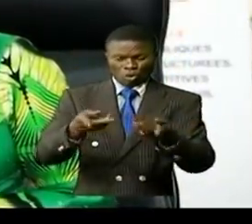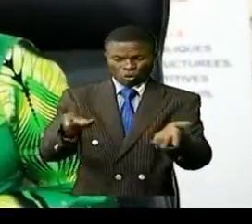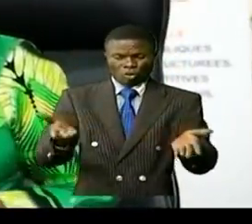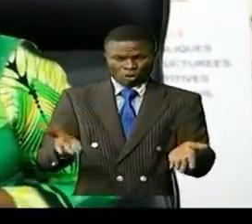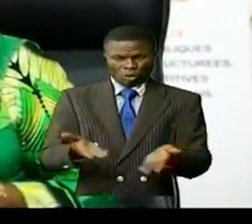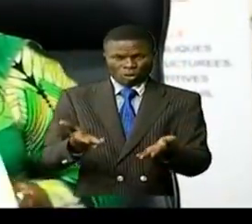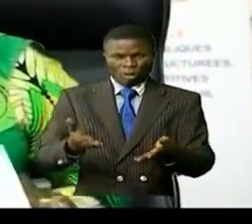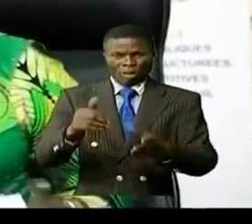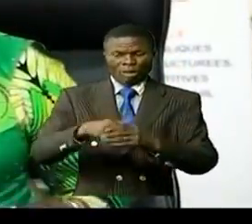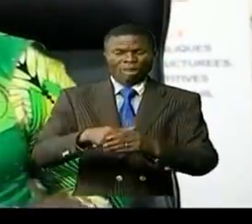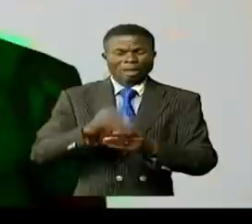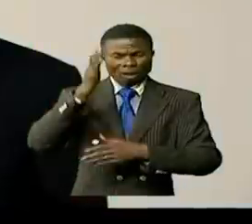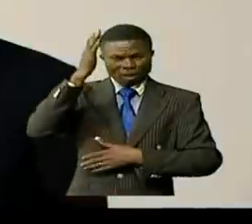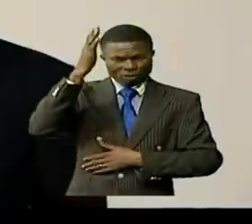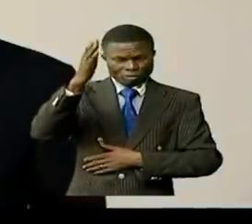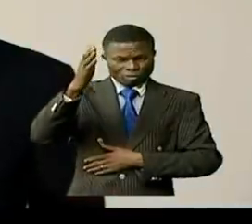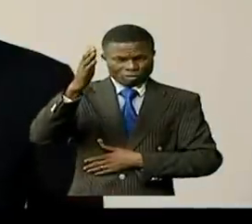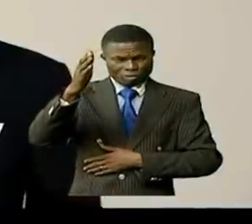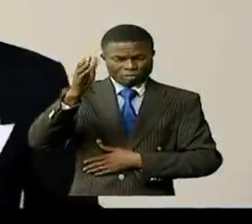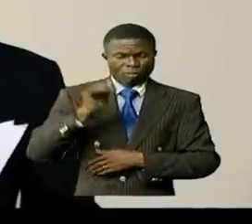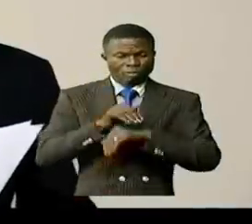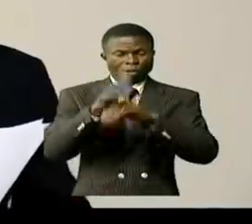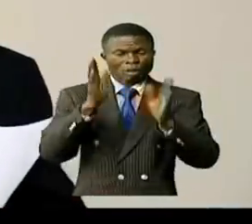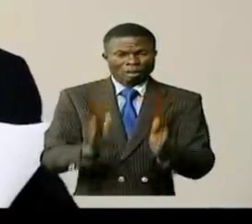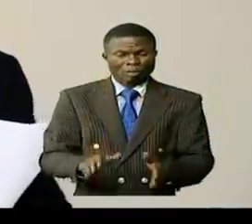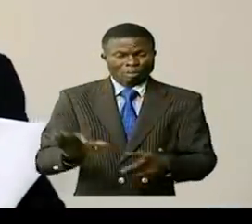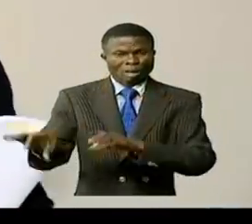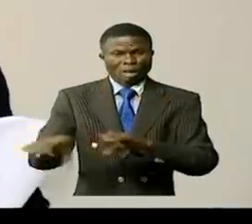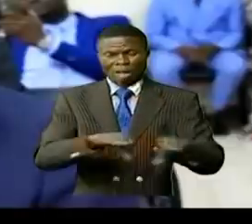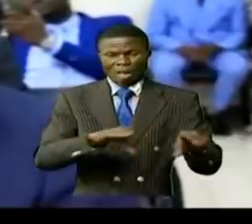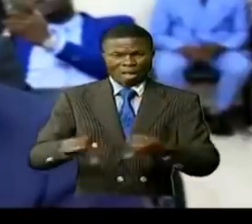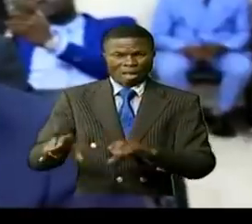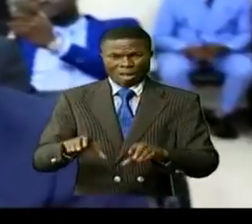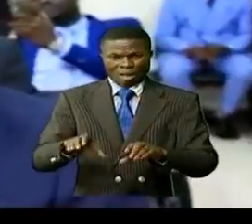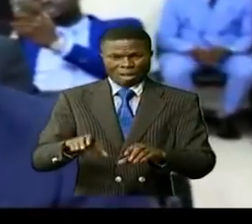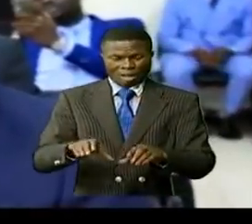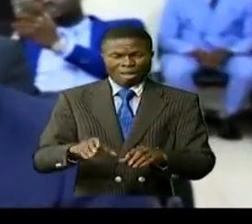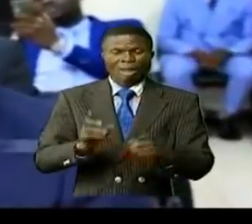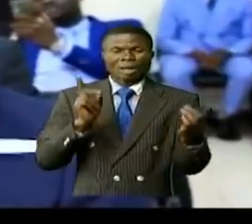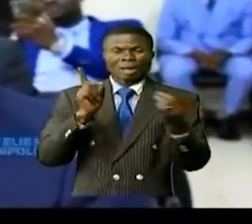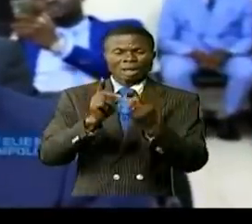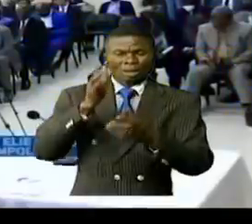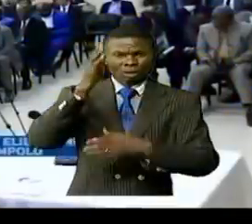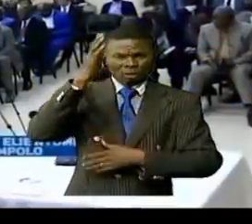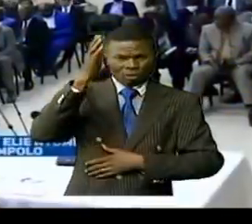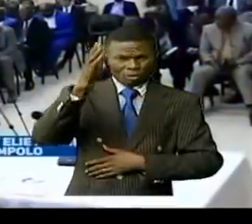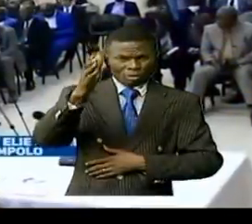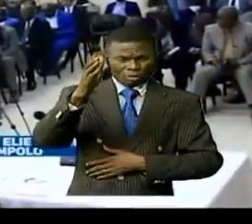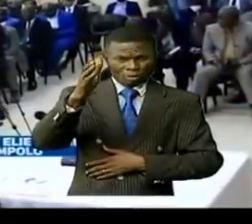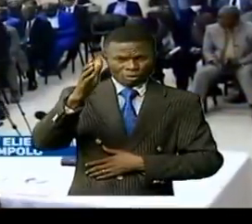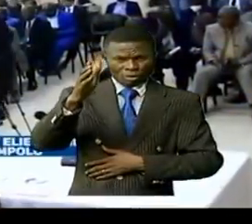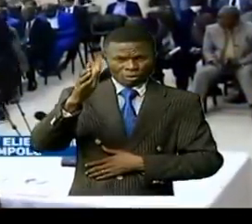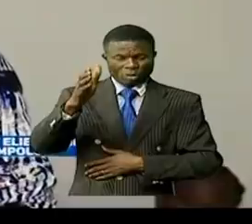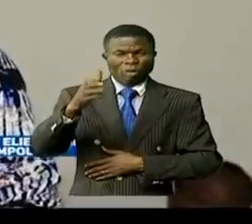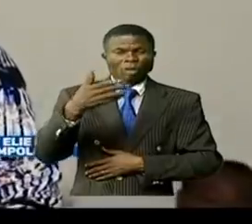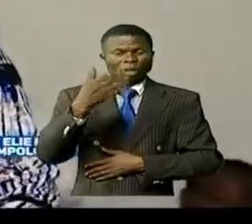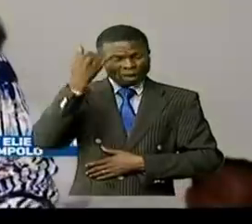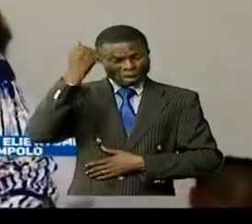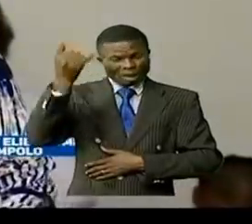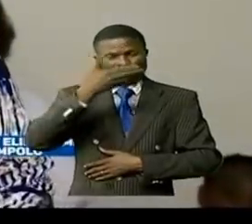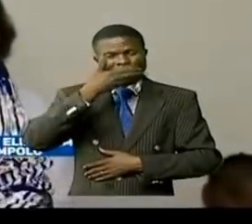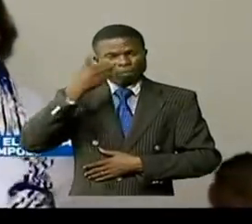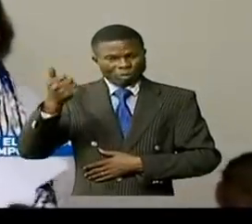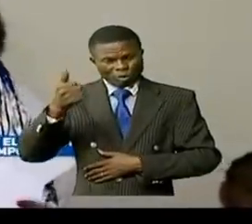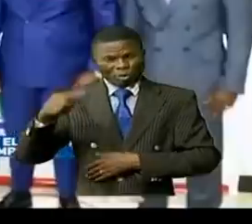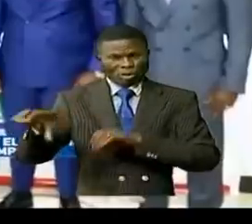dans l'avenir. Les participants à cette cérémonie se sont donné rendez-vous pour voir le nouveau et beau visage que va montrer les secteurs